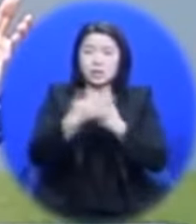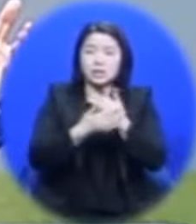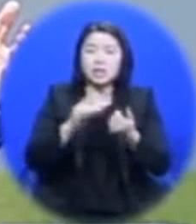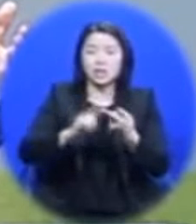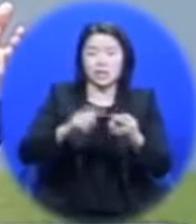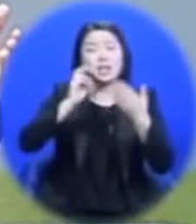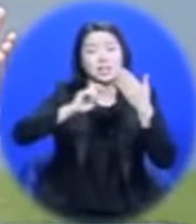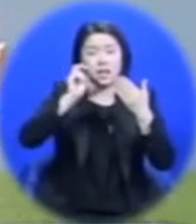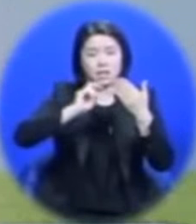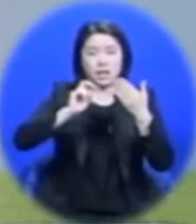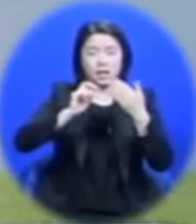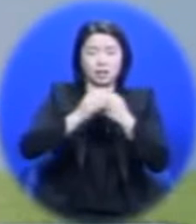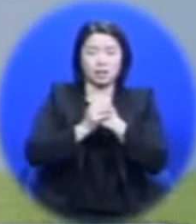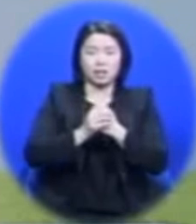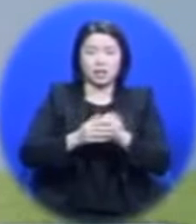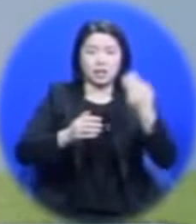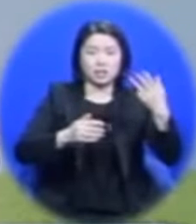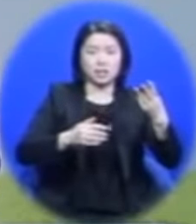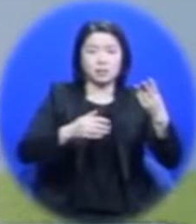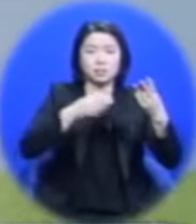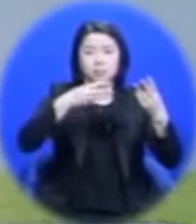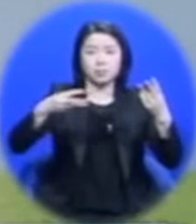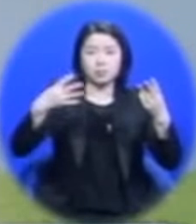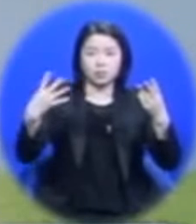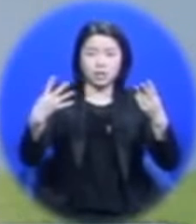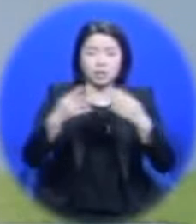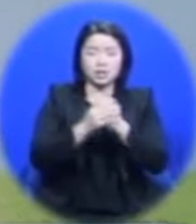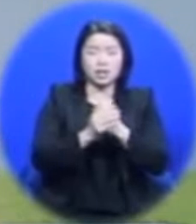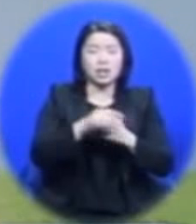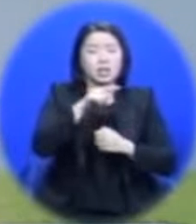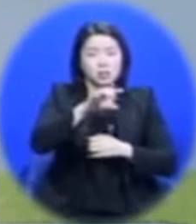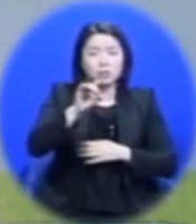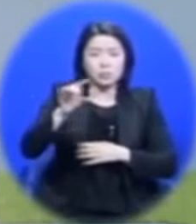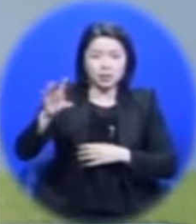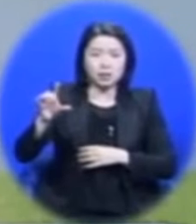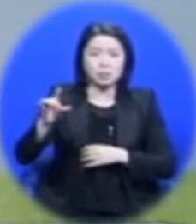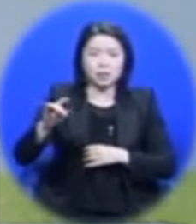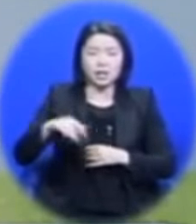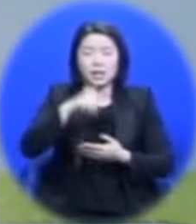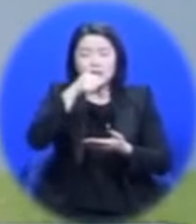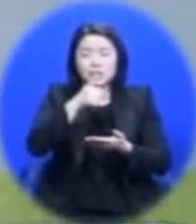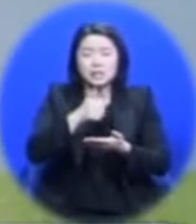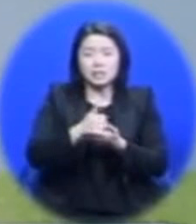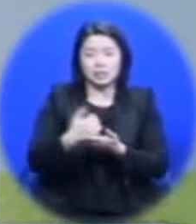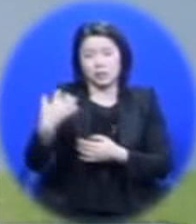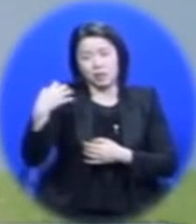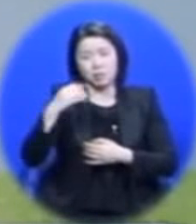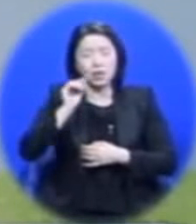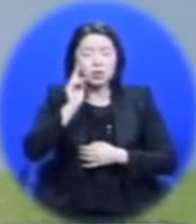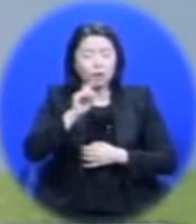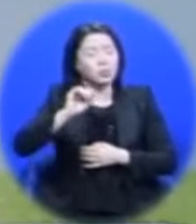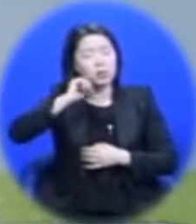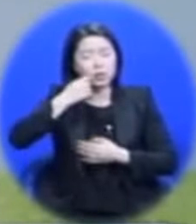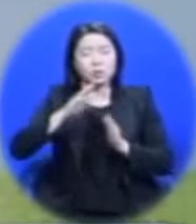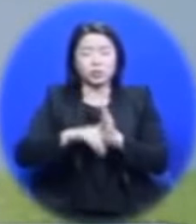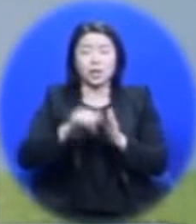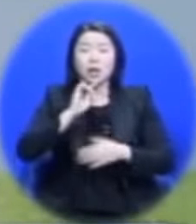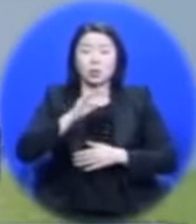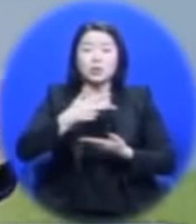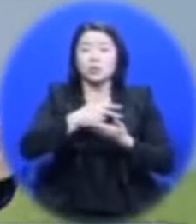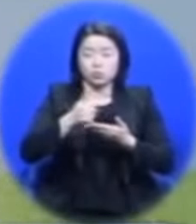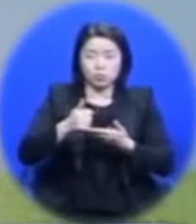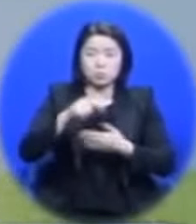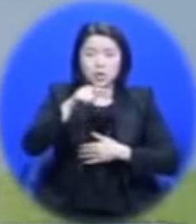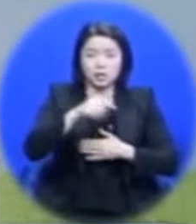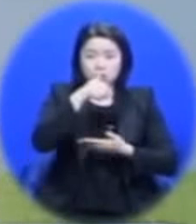찬양이에요. 3절 4절에 저마다 지은 죄 감당하기에 너무 어려울 때 오직 주님만이 그